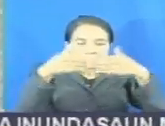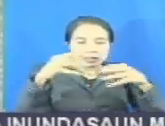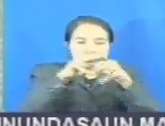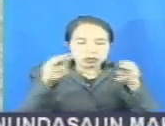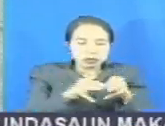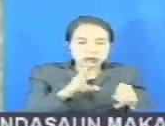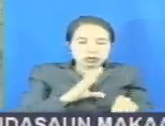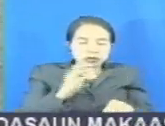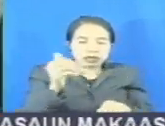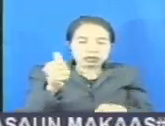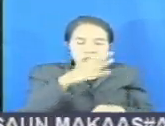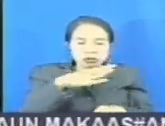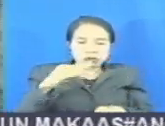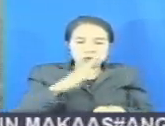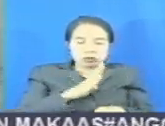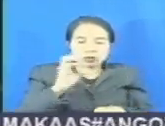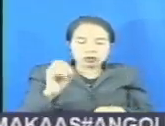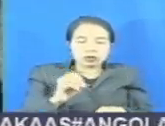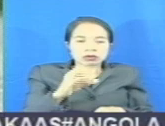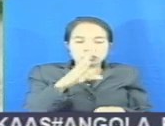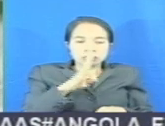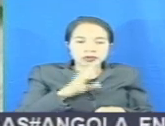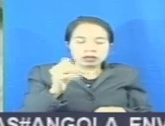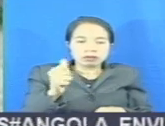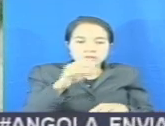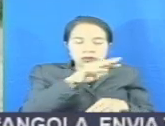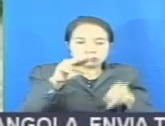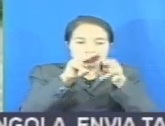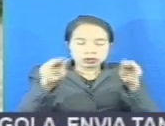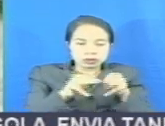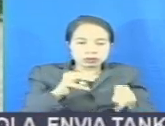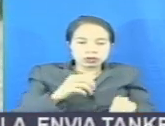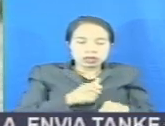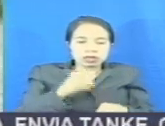município Covalima e Bonaro, nomos Covalima e município Ainaro. Covalima, Carlito dos Reis, RTT.